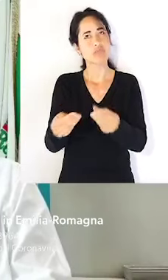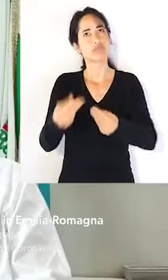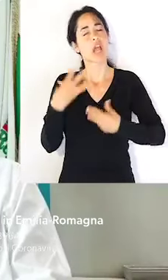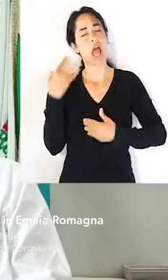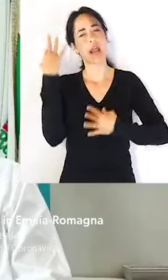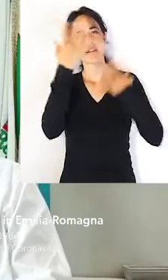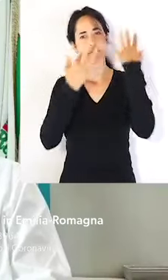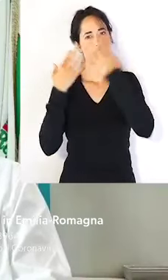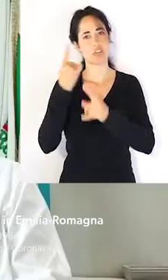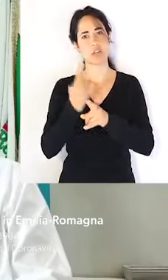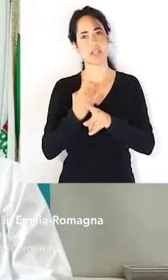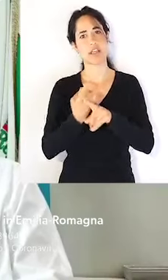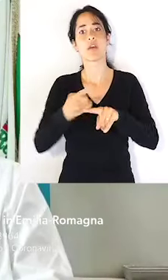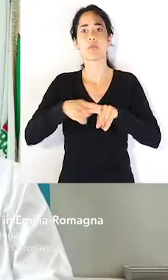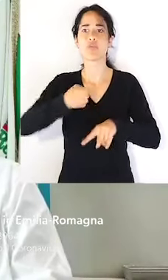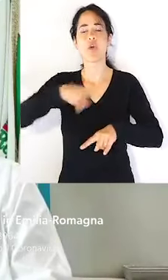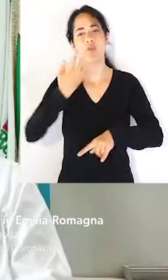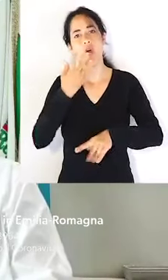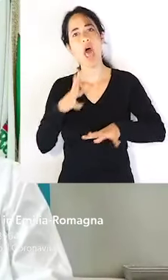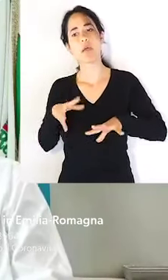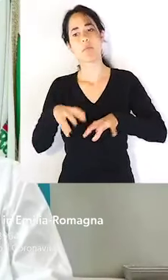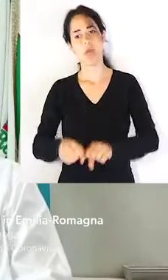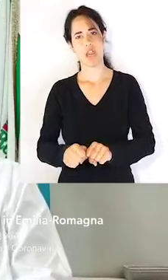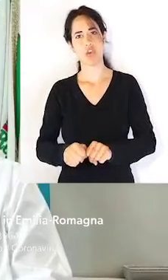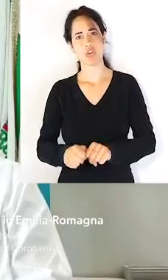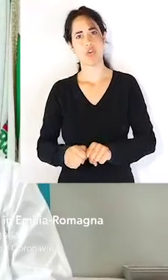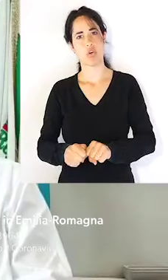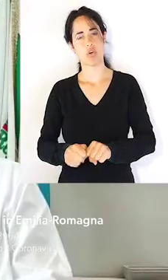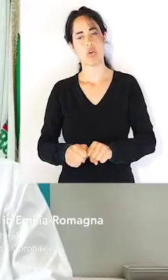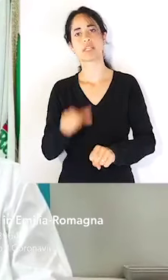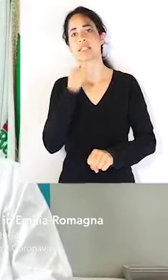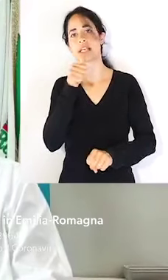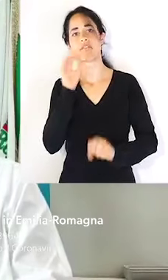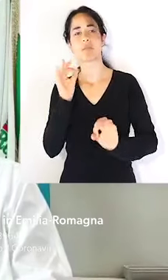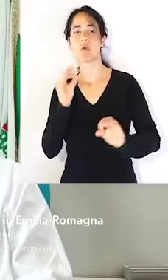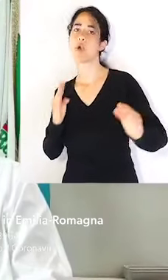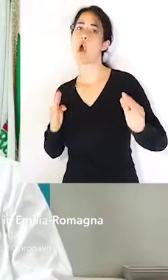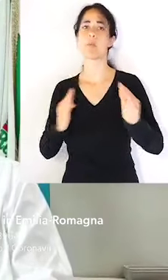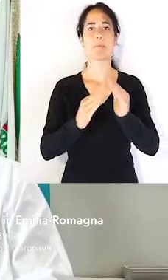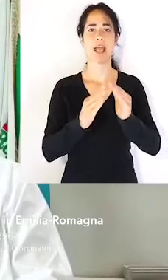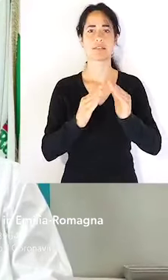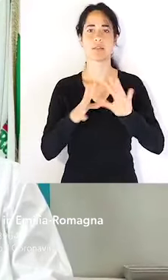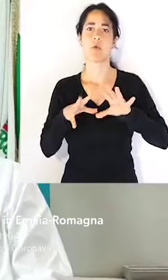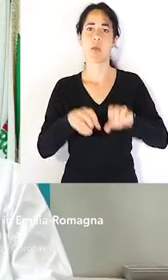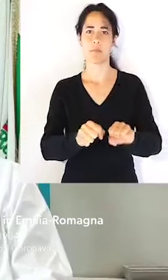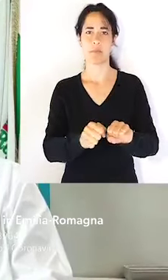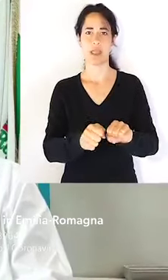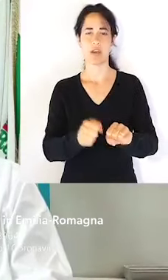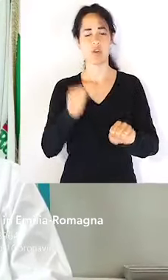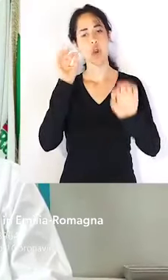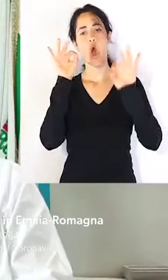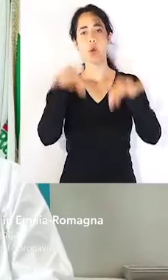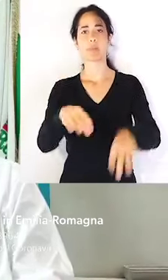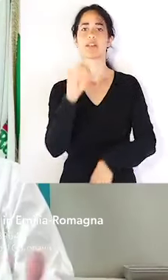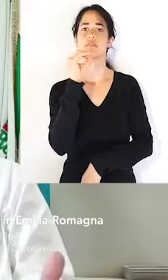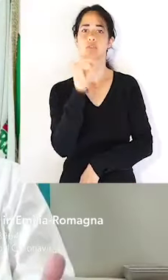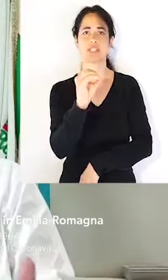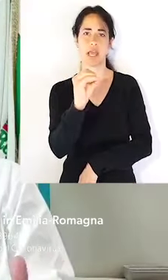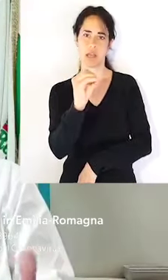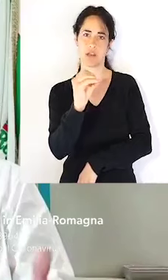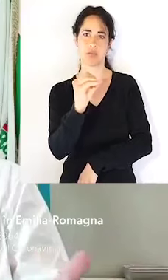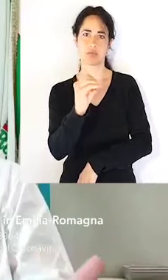memoria di queste persone, di queste famiglie, a dare il massimo dell'impegno possibile per arrivare a